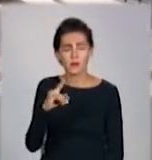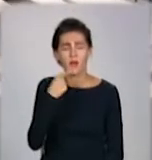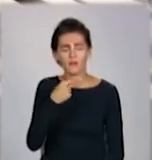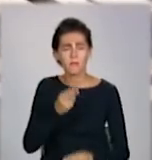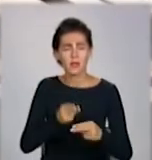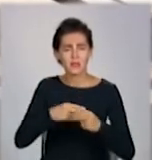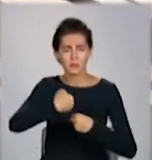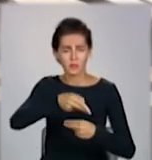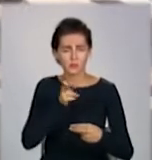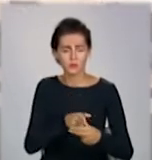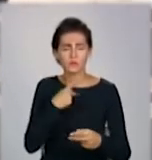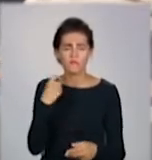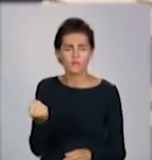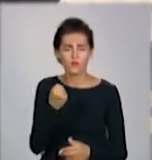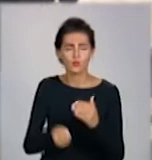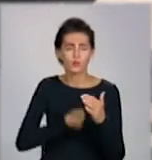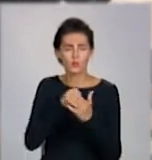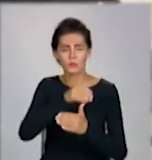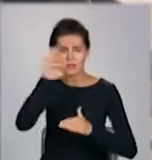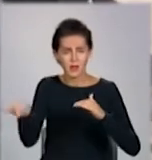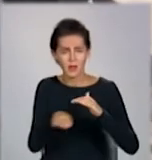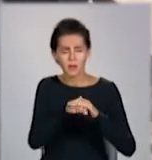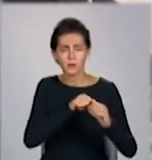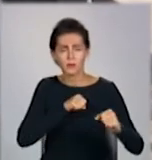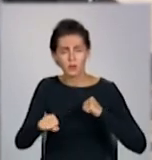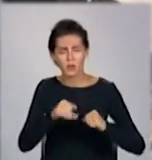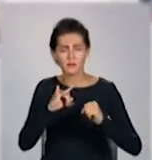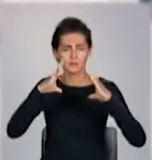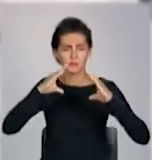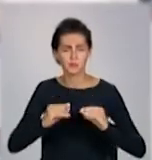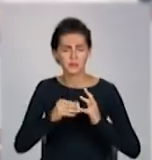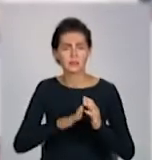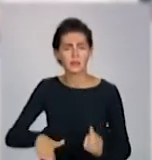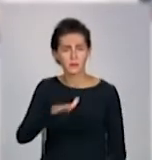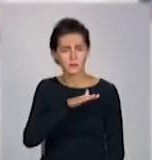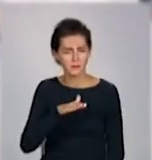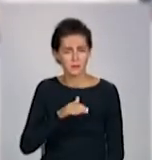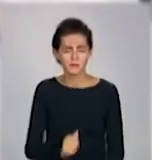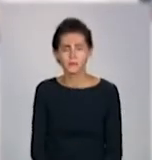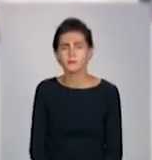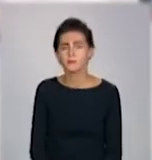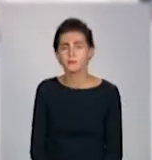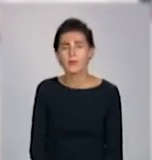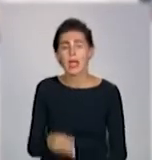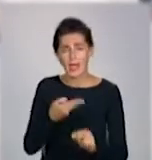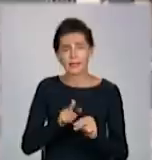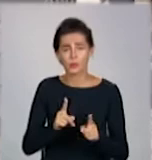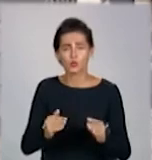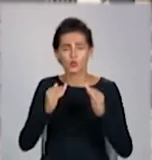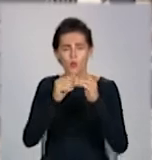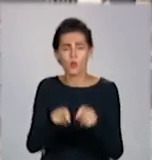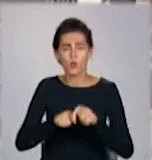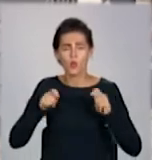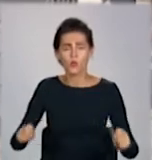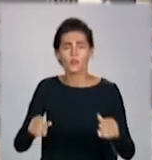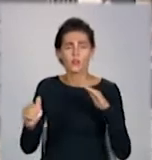металева конструкція стійка до підземних поштовхів та можливих зсувів ґрунту. Этот дом, соответственно, открывает новые возможности с точки зрения